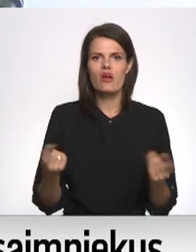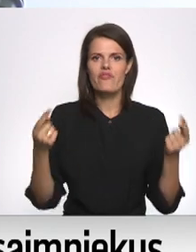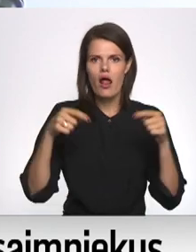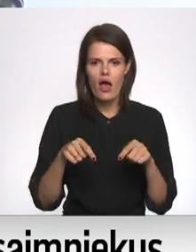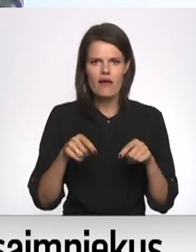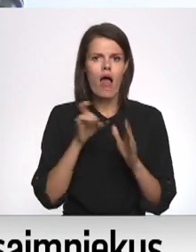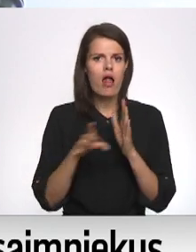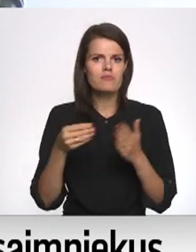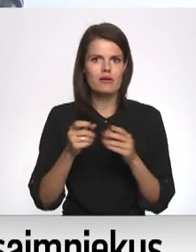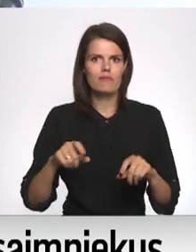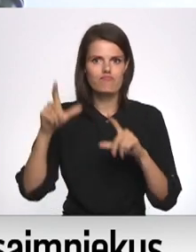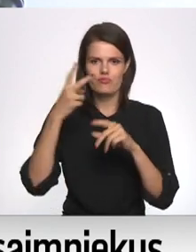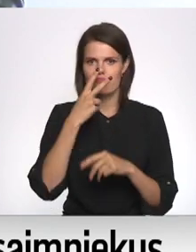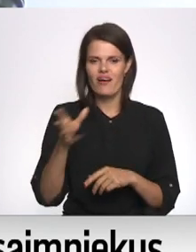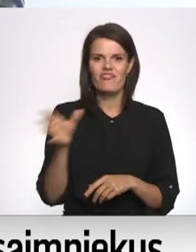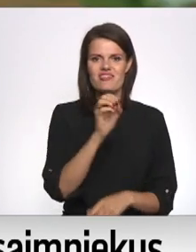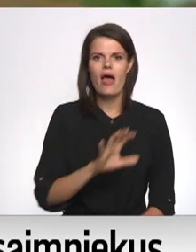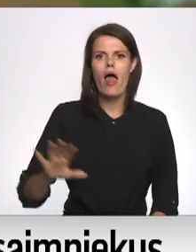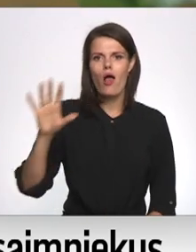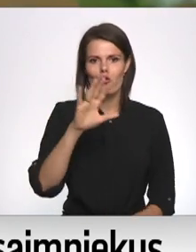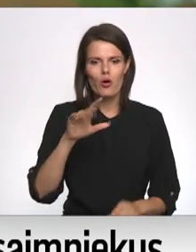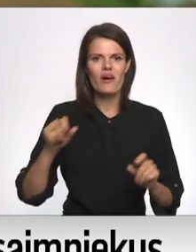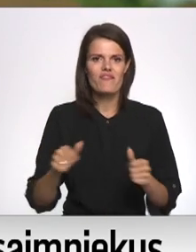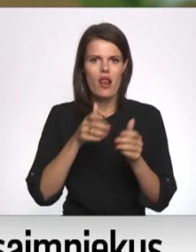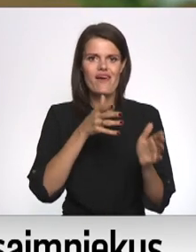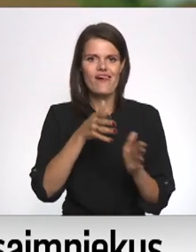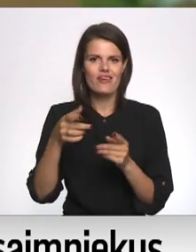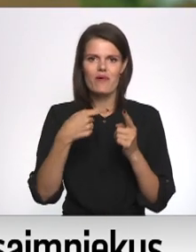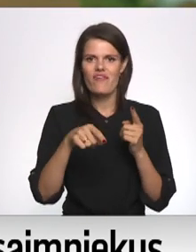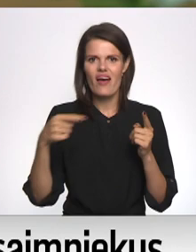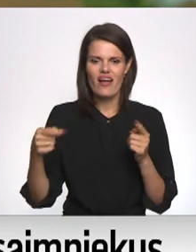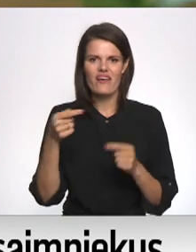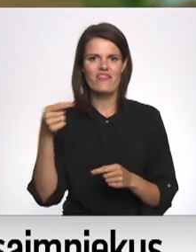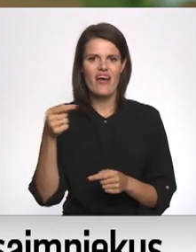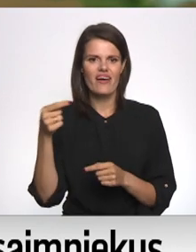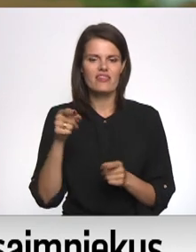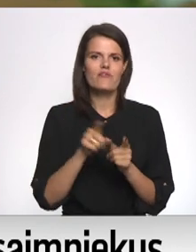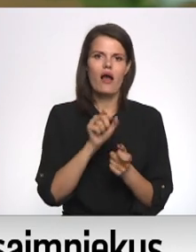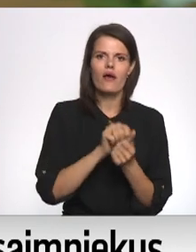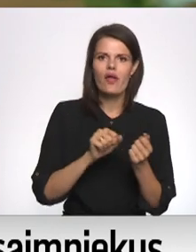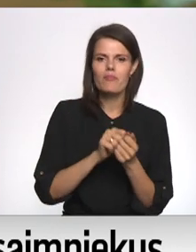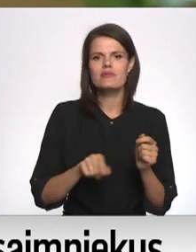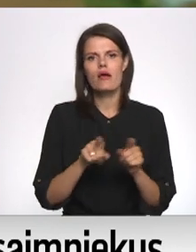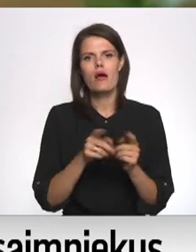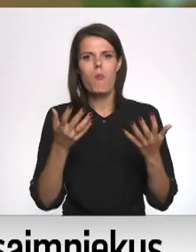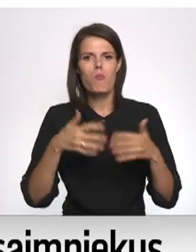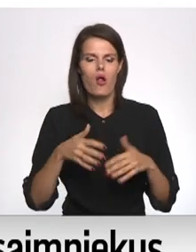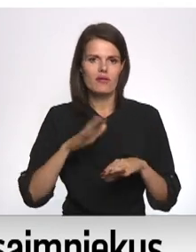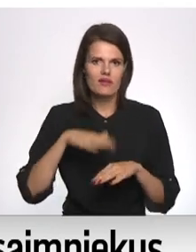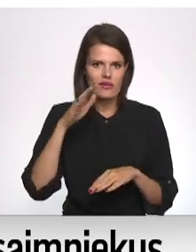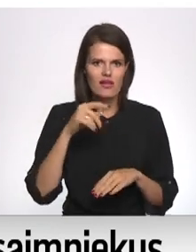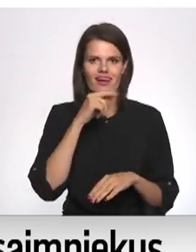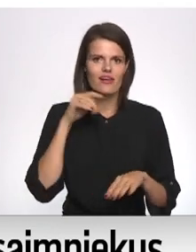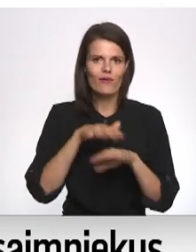elektrības cenu pieaugums vērojams visā Eiropā. To vienlaikus ietekmē vairāki nelabvēlīgi kā dabiski tā politiski faktori.